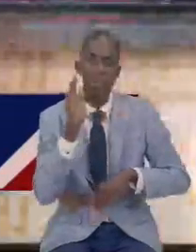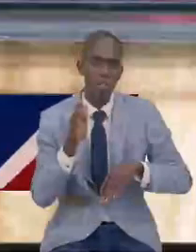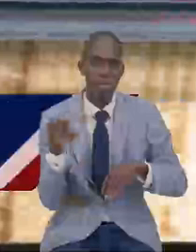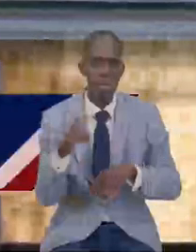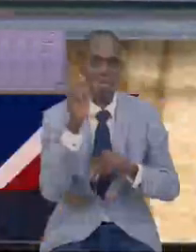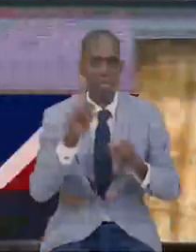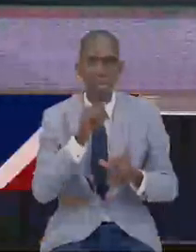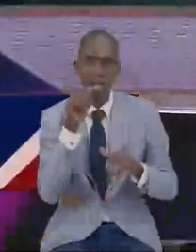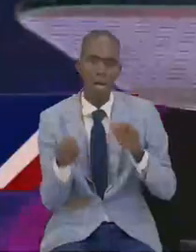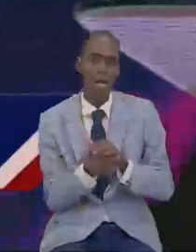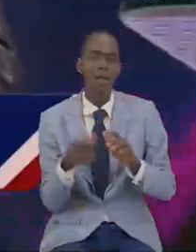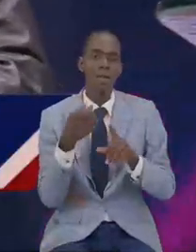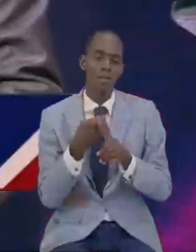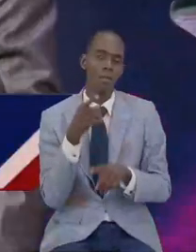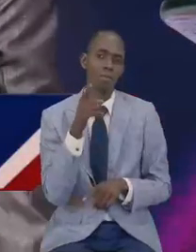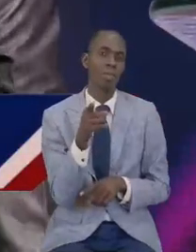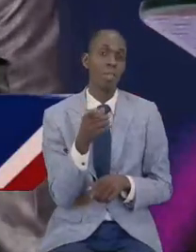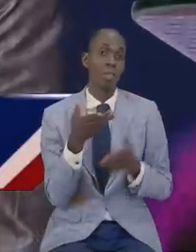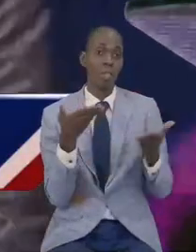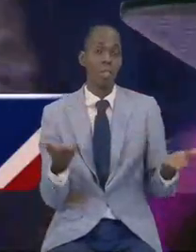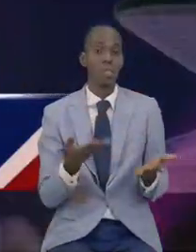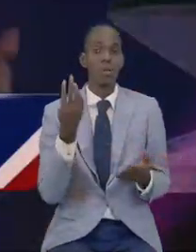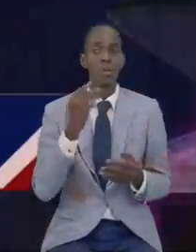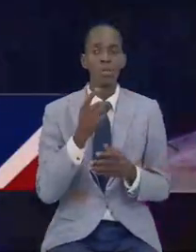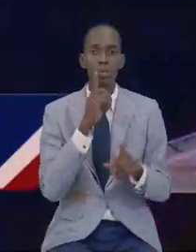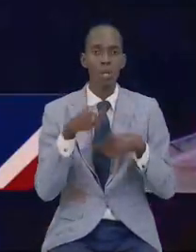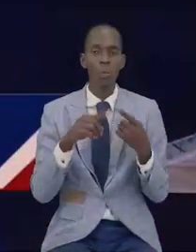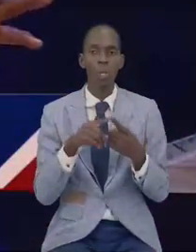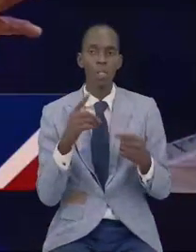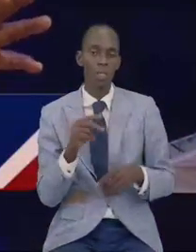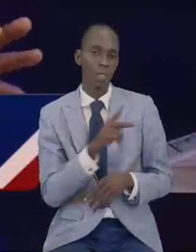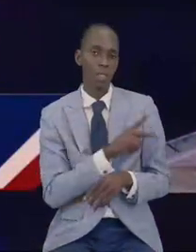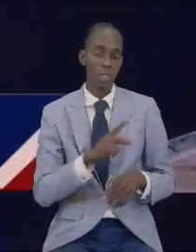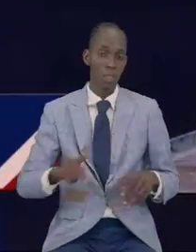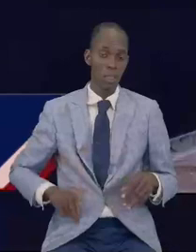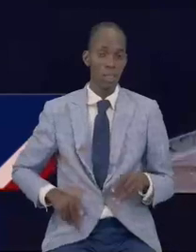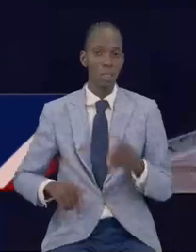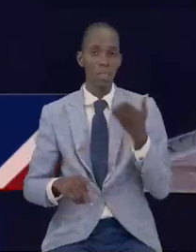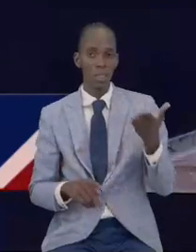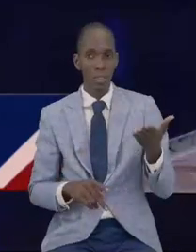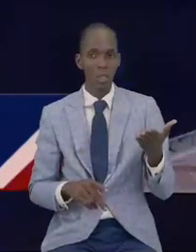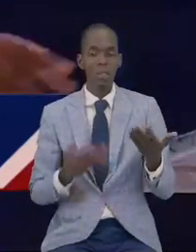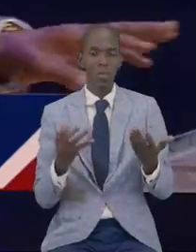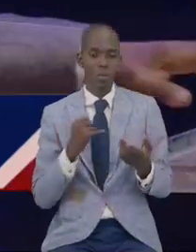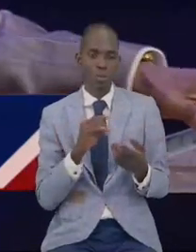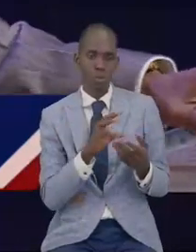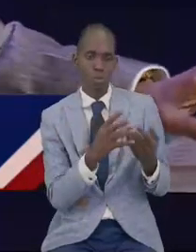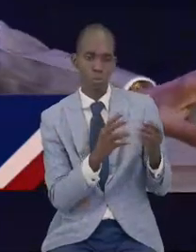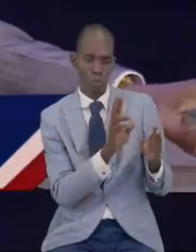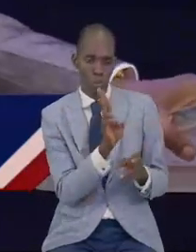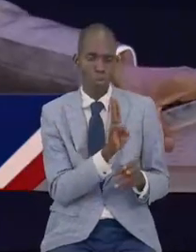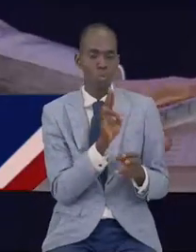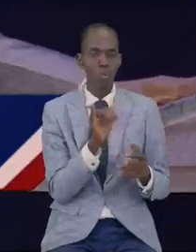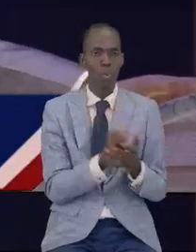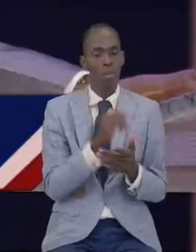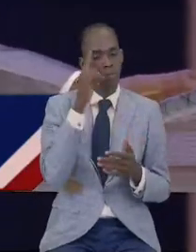au sujet du roi de Tyr. Et nous voulons nous l'appliquer. Il